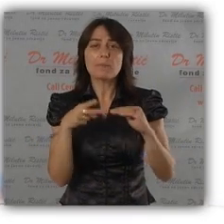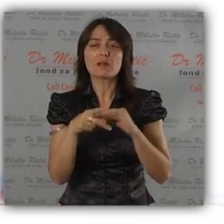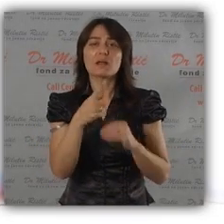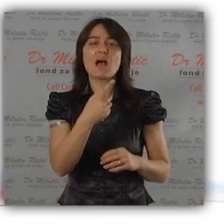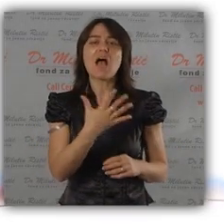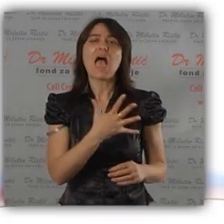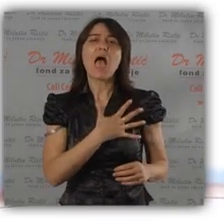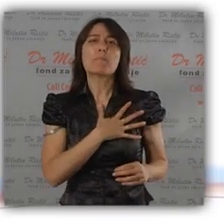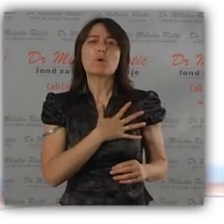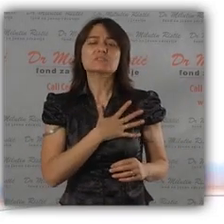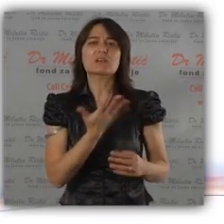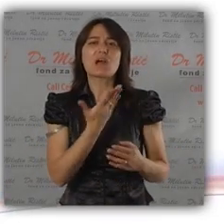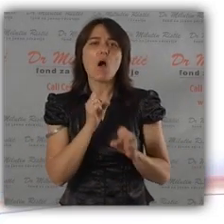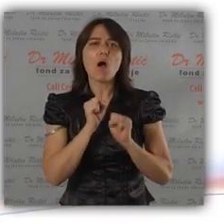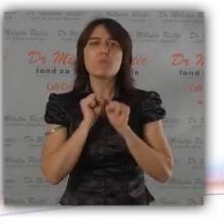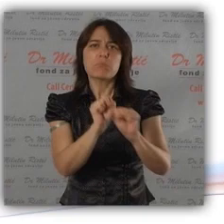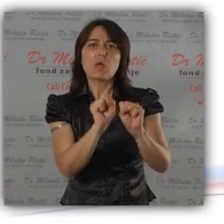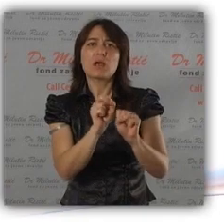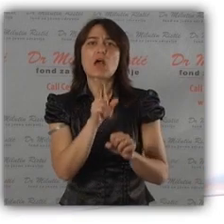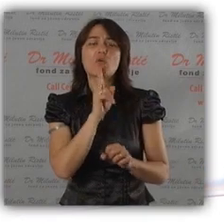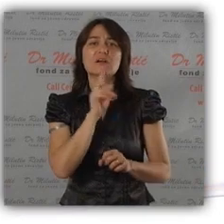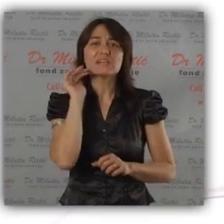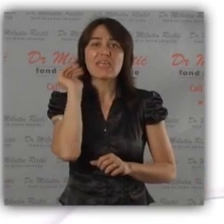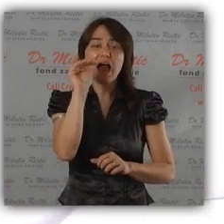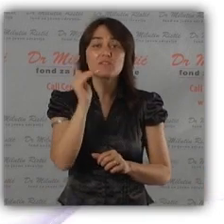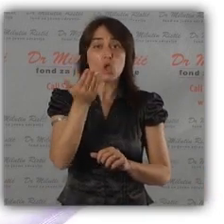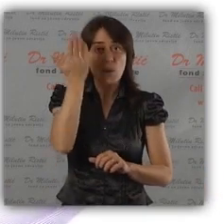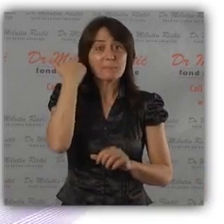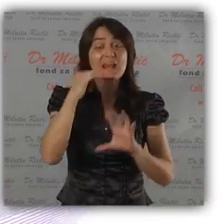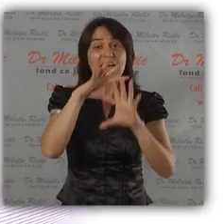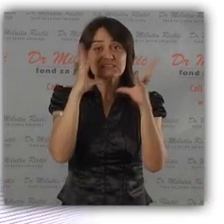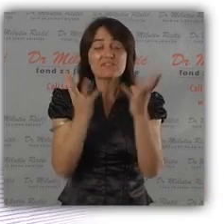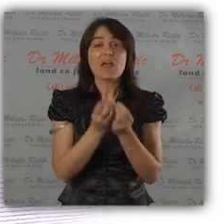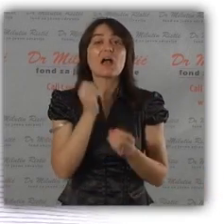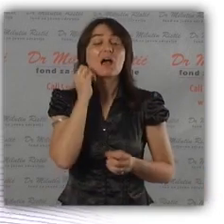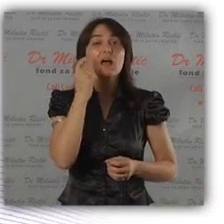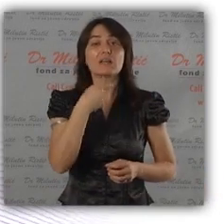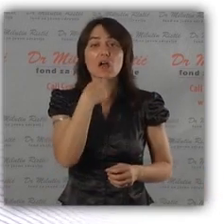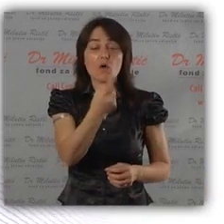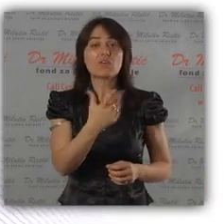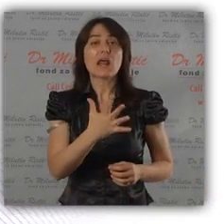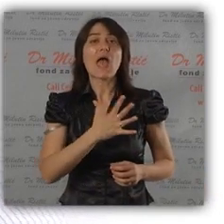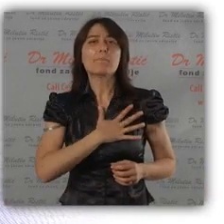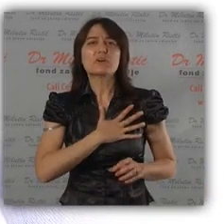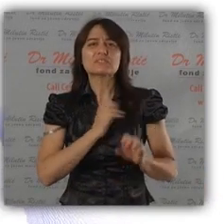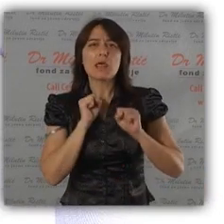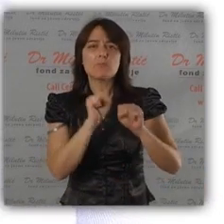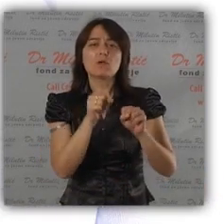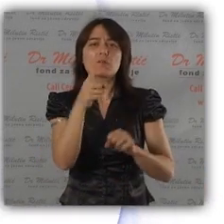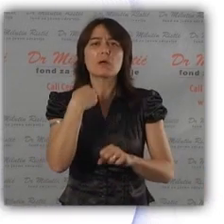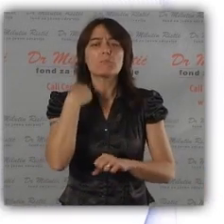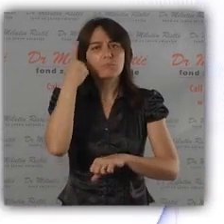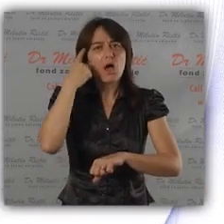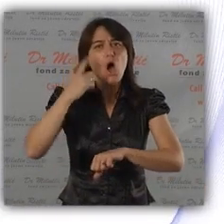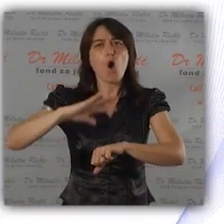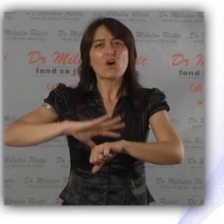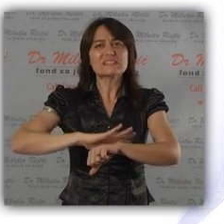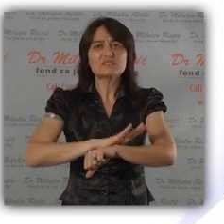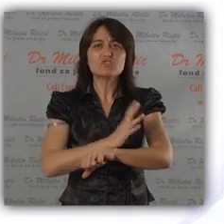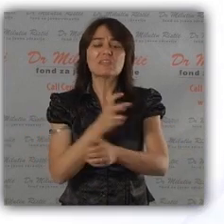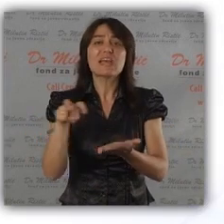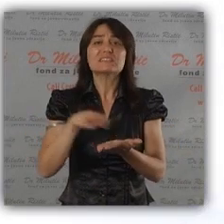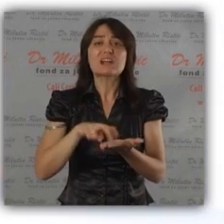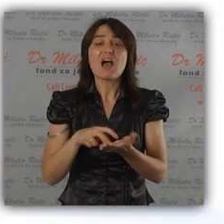prepreka jesu zapravo emocionalne blokade koje se javljaju. Pre svega kada govorimo o emocionalnim blokadama, tu mislimo